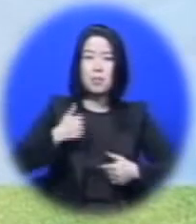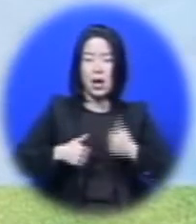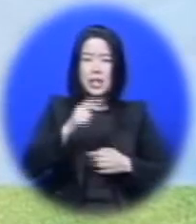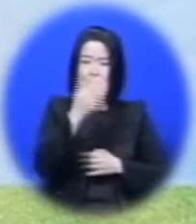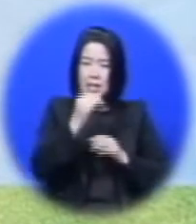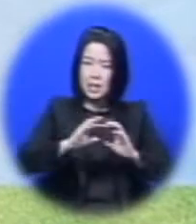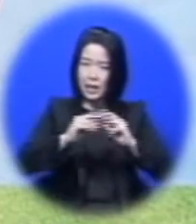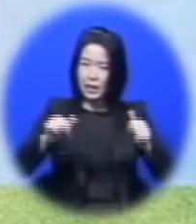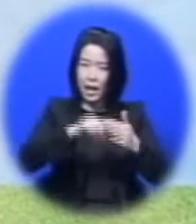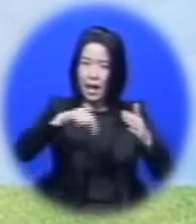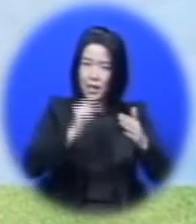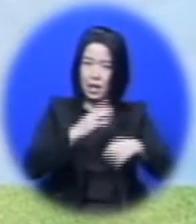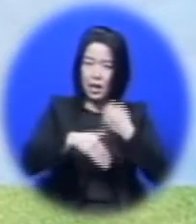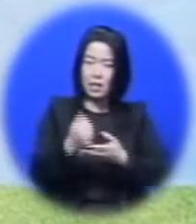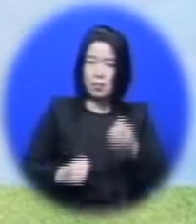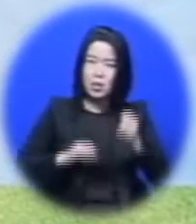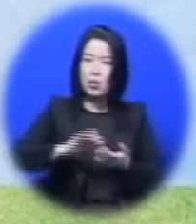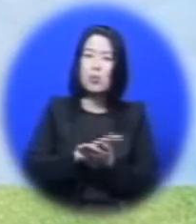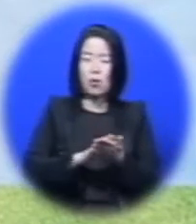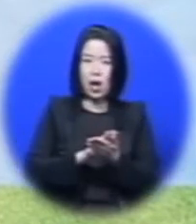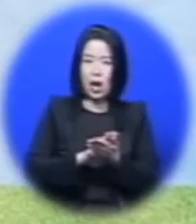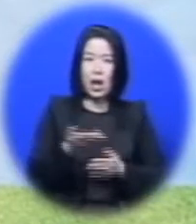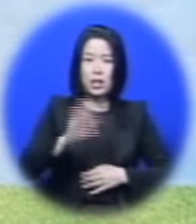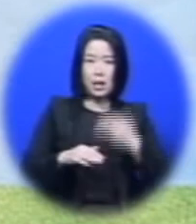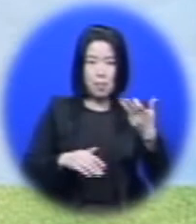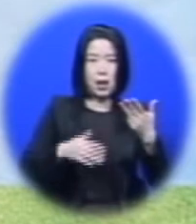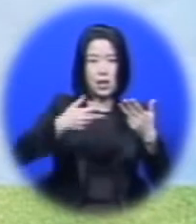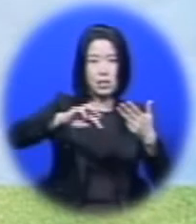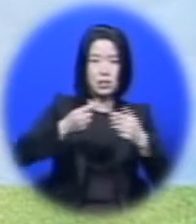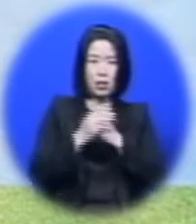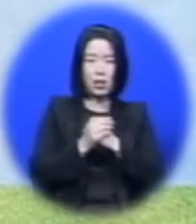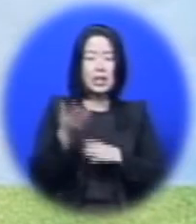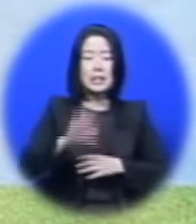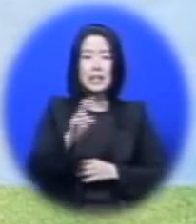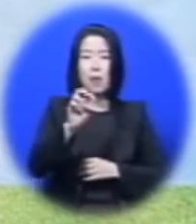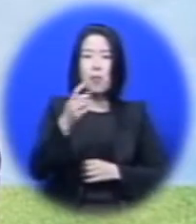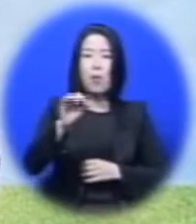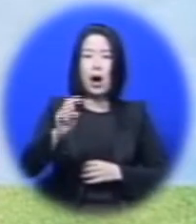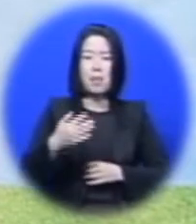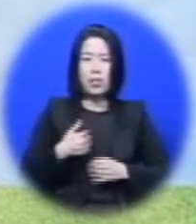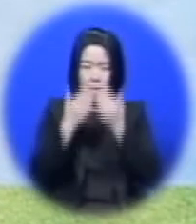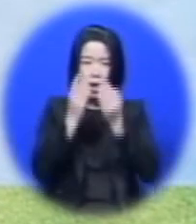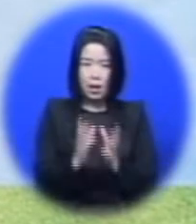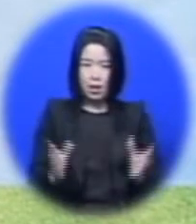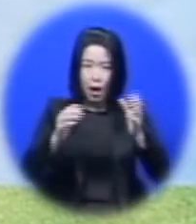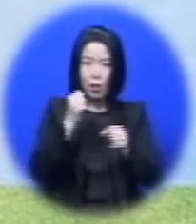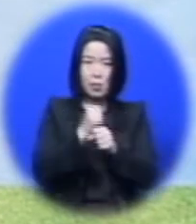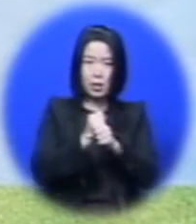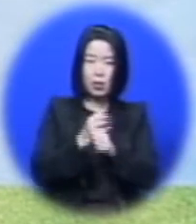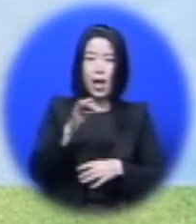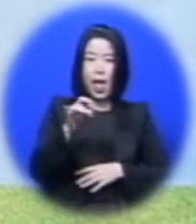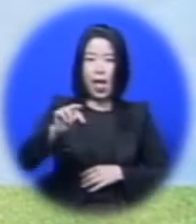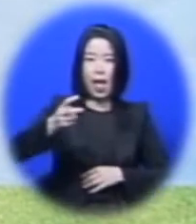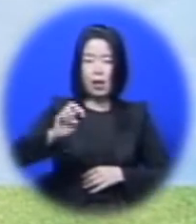안에서 하나님이 띄워놓으시겠다는 거죠. 그러나 8절에 그러나 모압은 나의 세수대야로 삼고